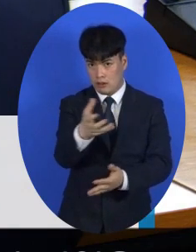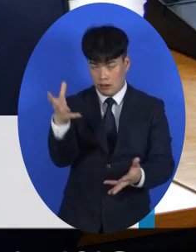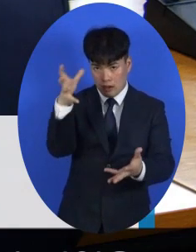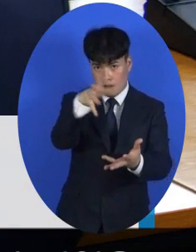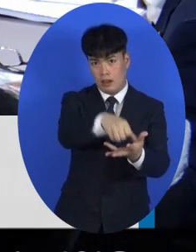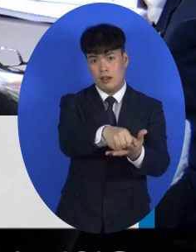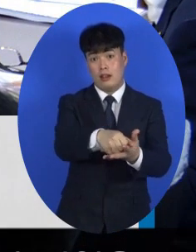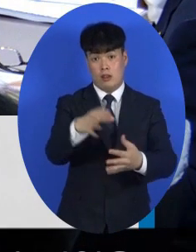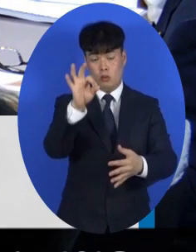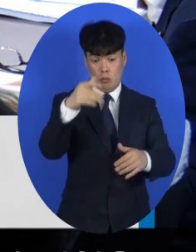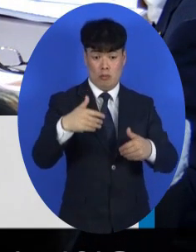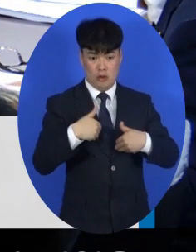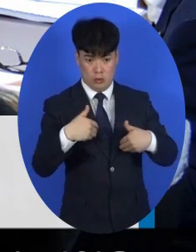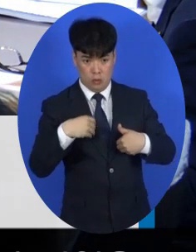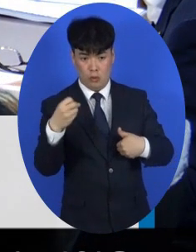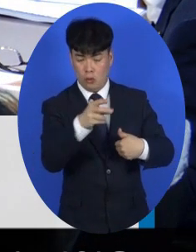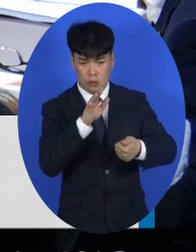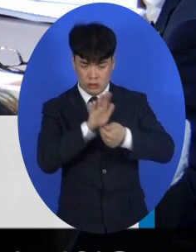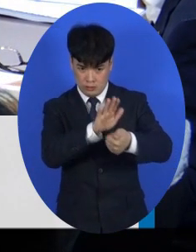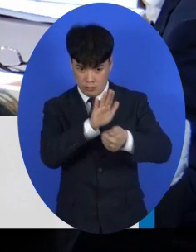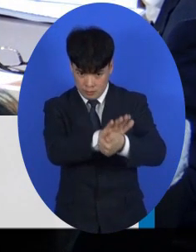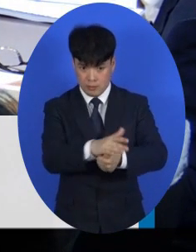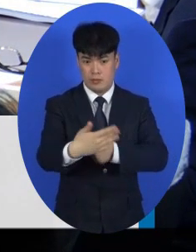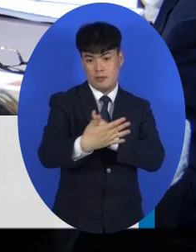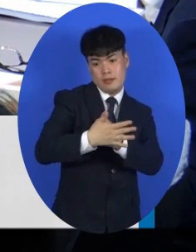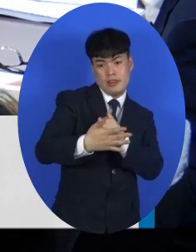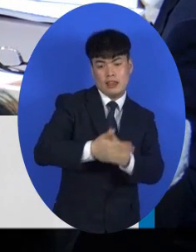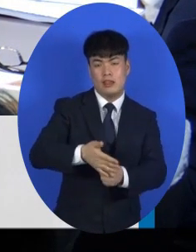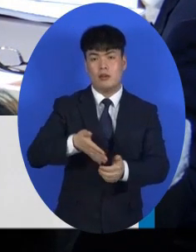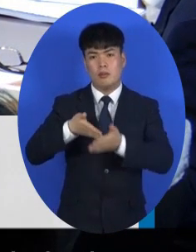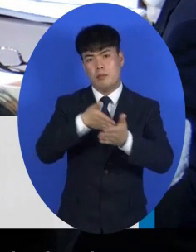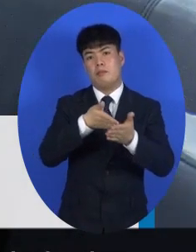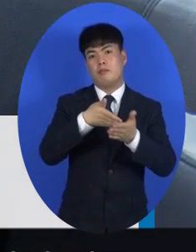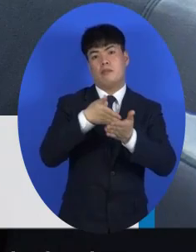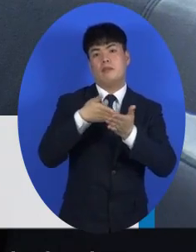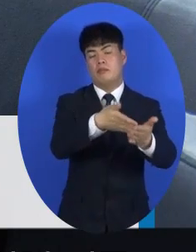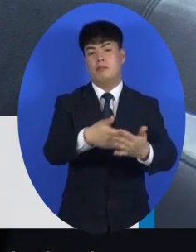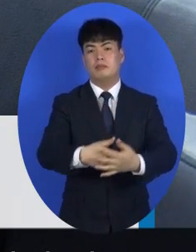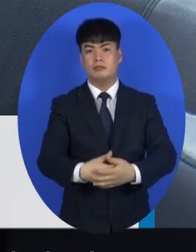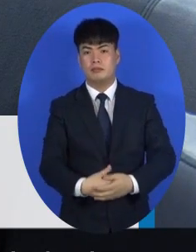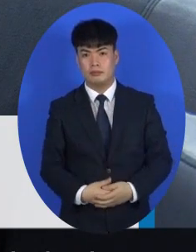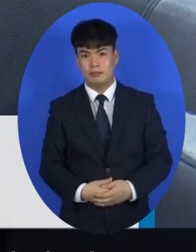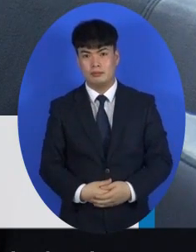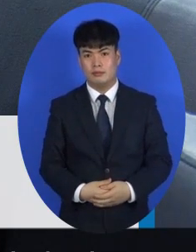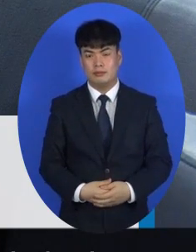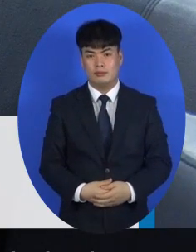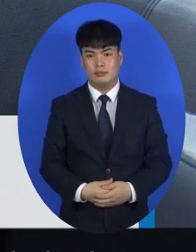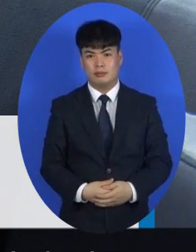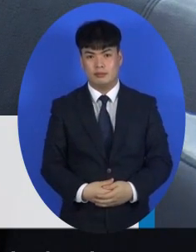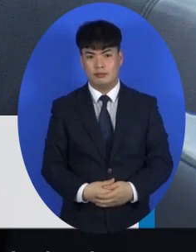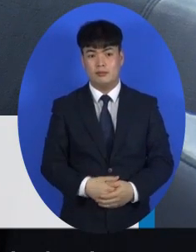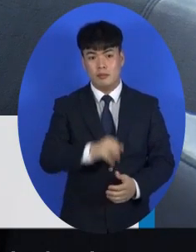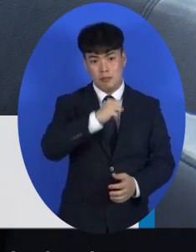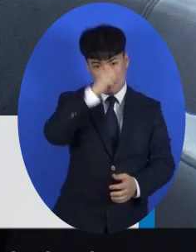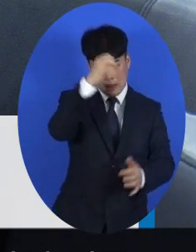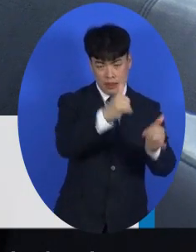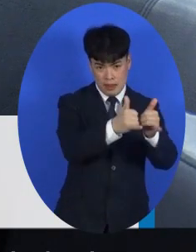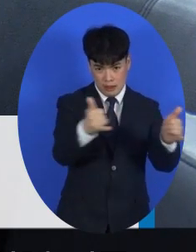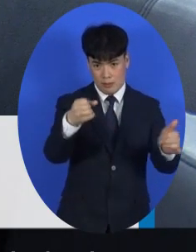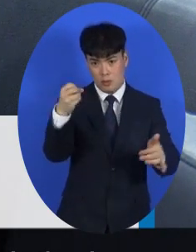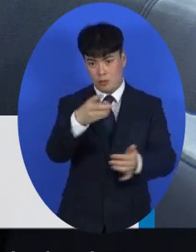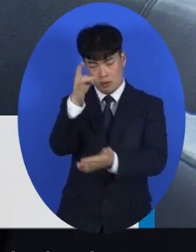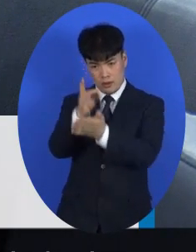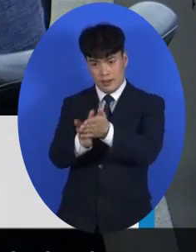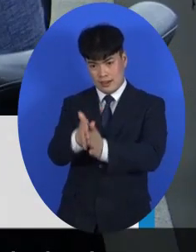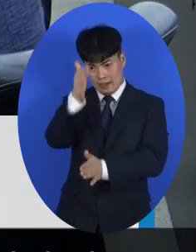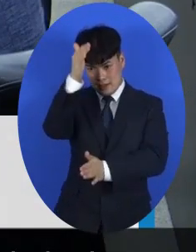당위성을 설명하며 적극적인 협조와 지원을 요청했습니다. 천안시와 제21대 국회의원 당선인은 이날